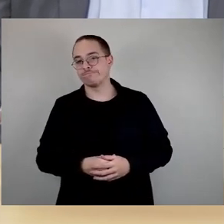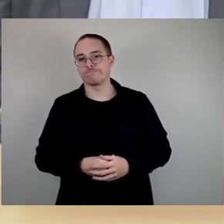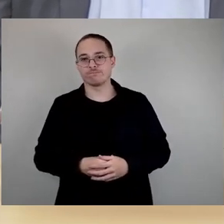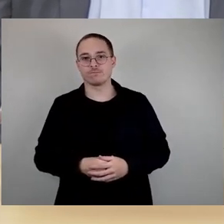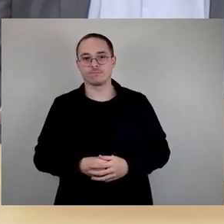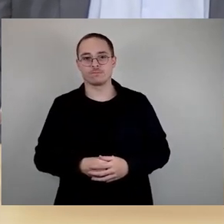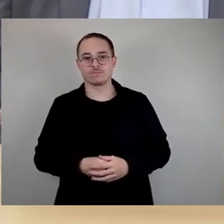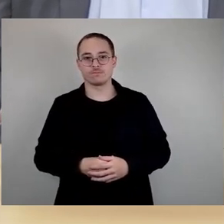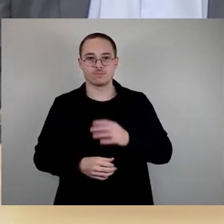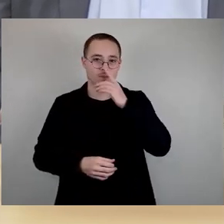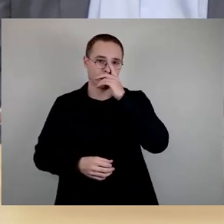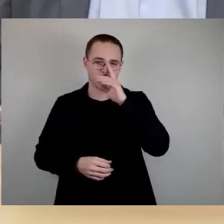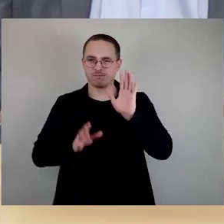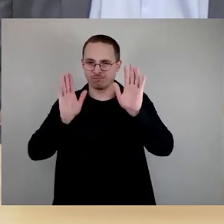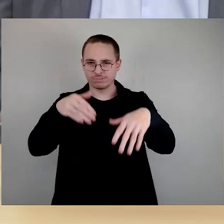Wir machen Schluss.